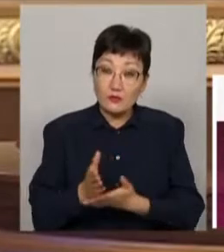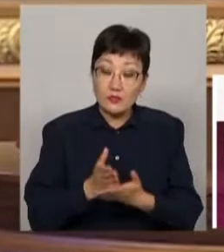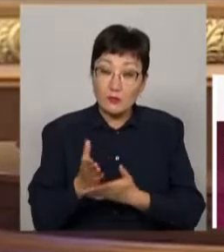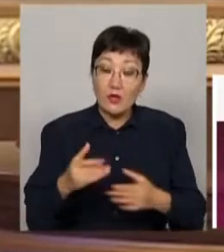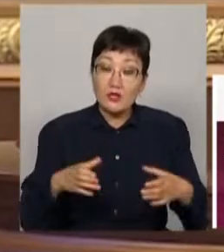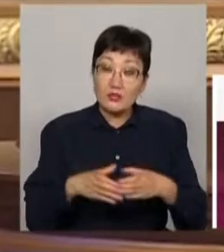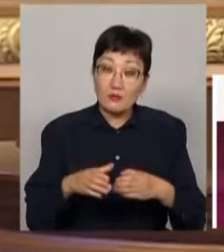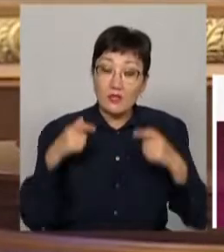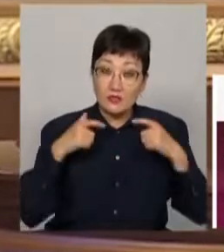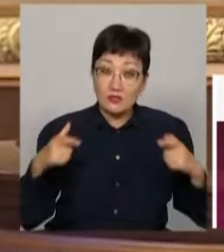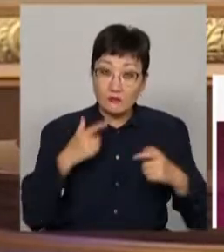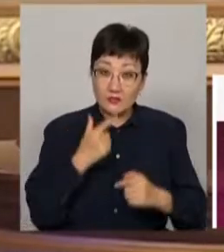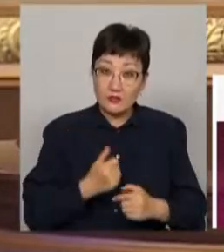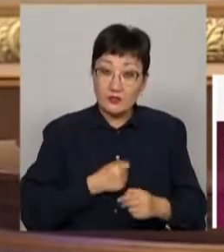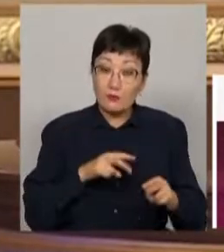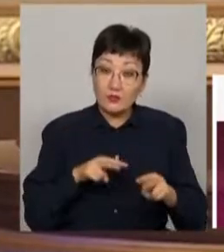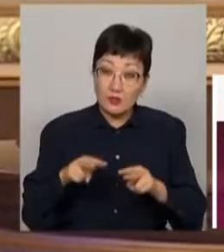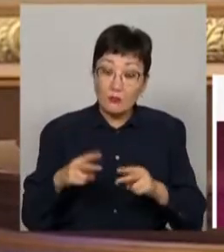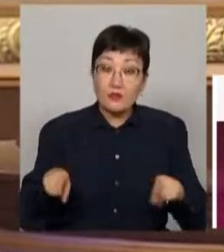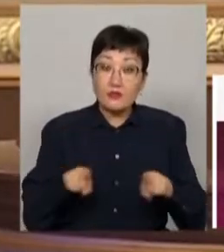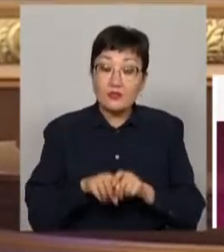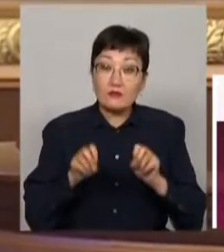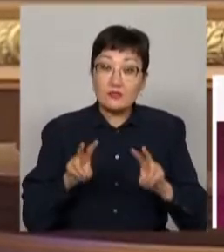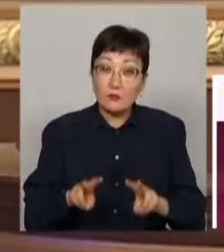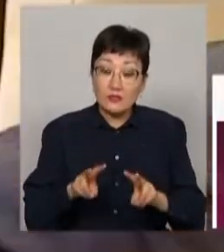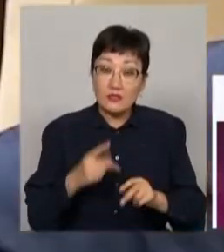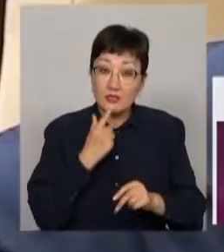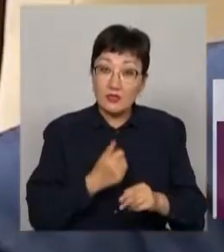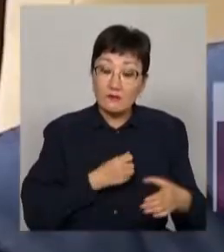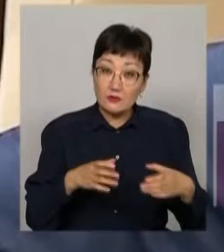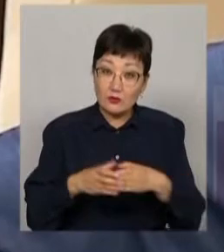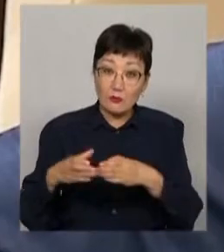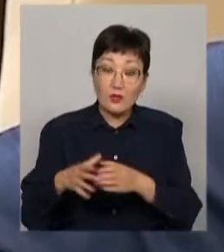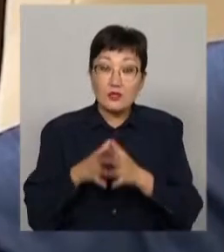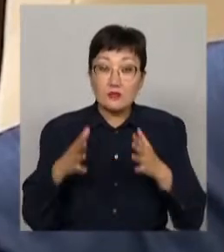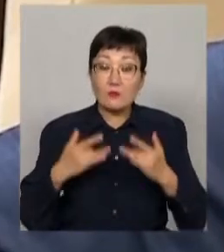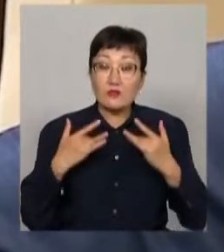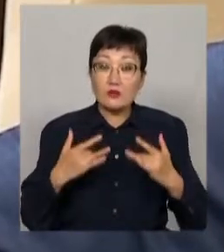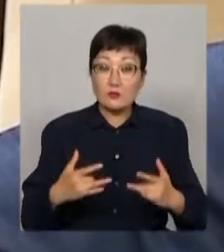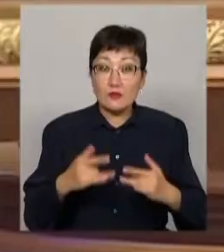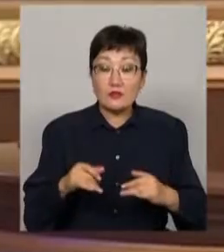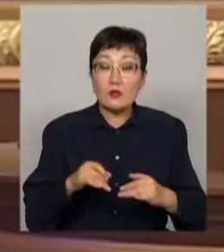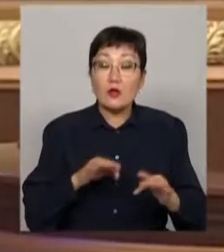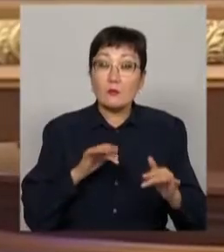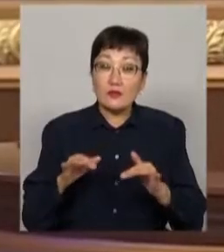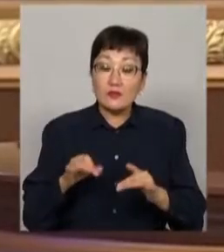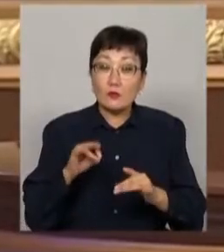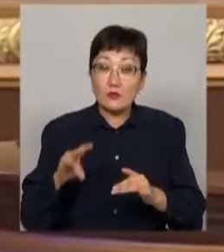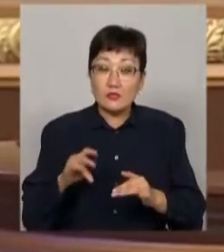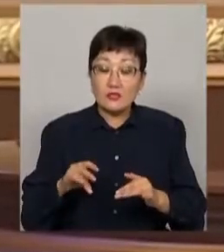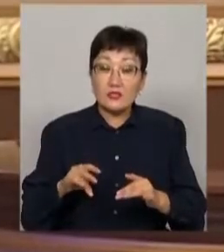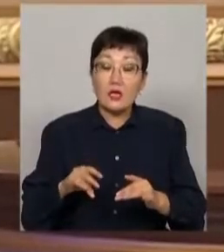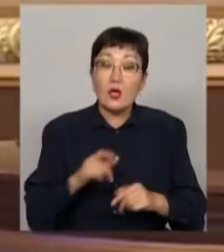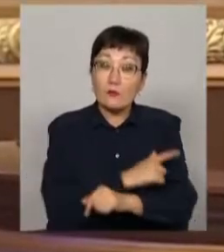штабных офицеров и военных наблюдателей так и специализированные подразделения наиболее востребованные в миссиях оон пехотные